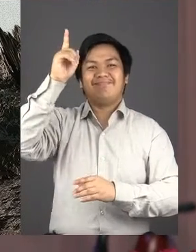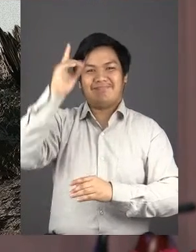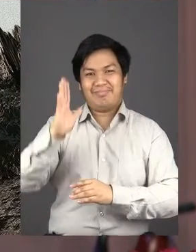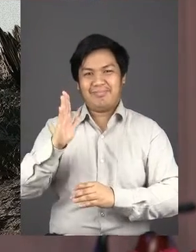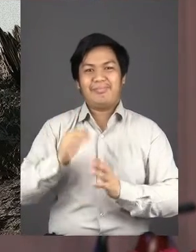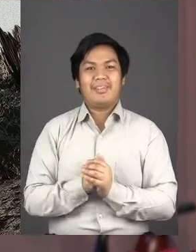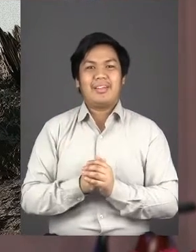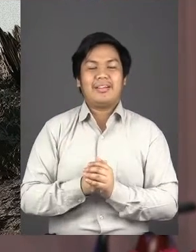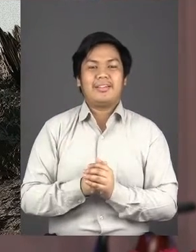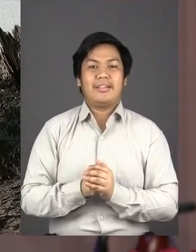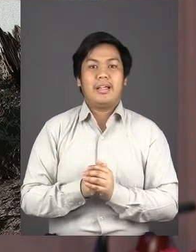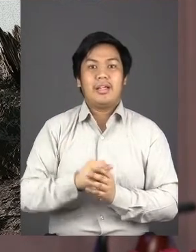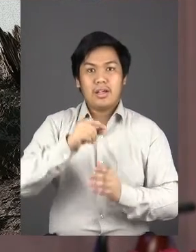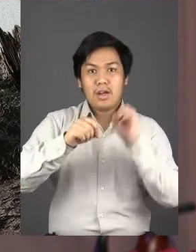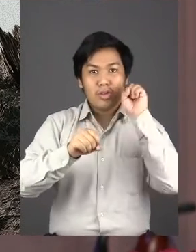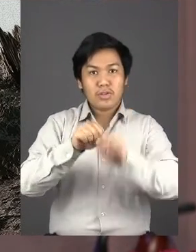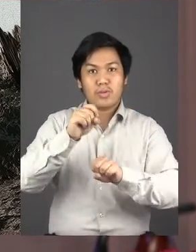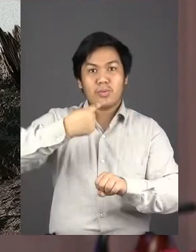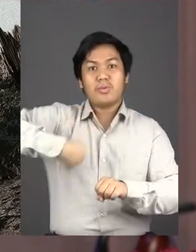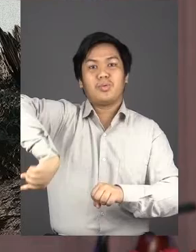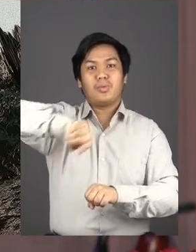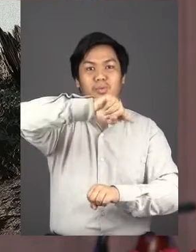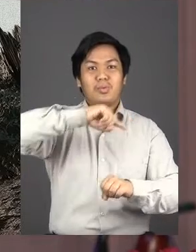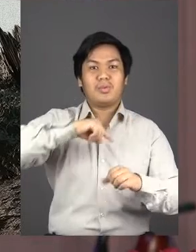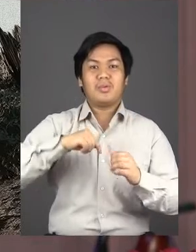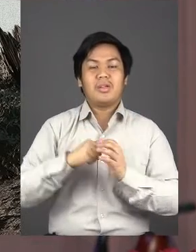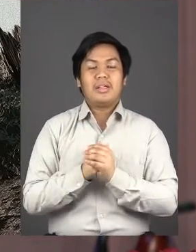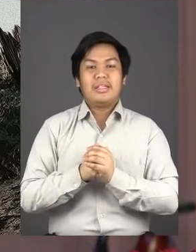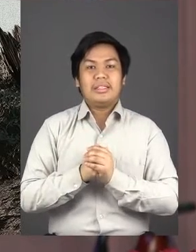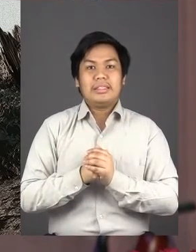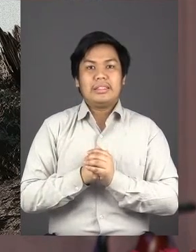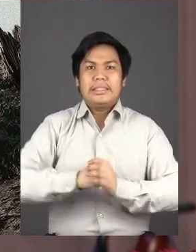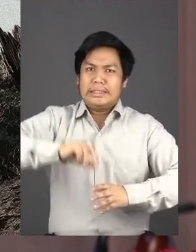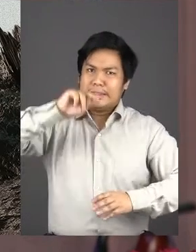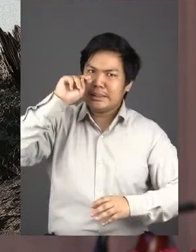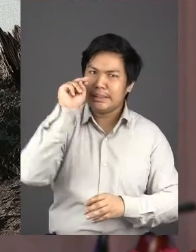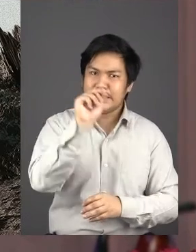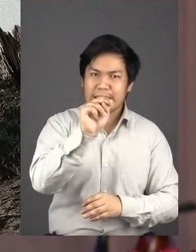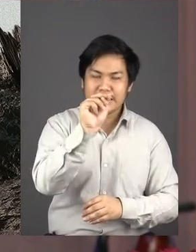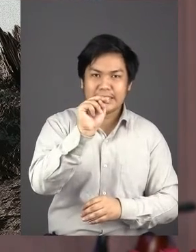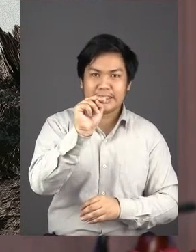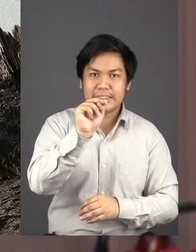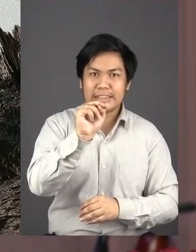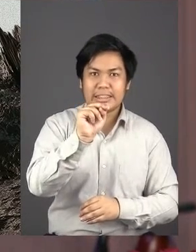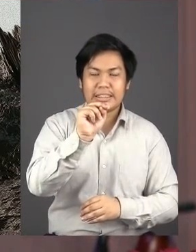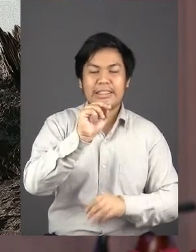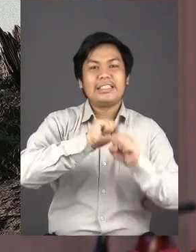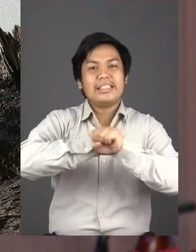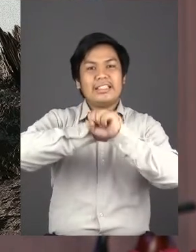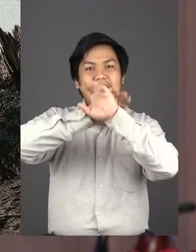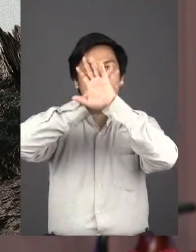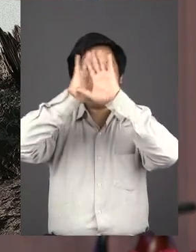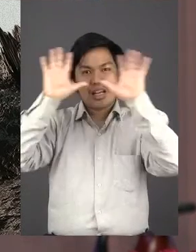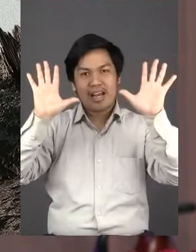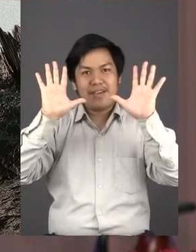So, tayo po ay required to shine.